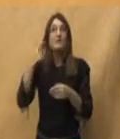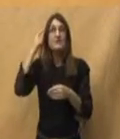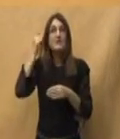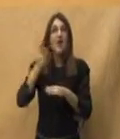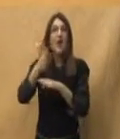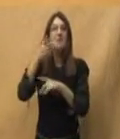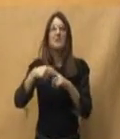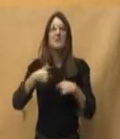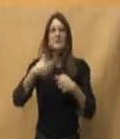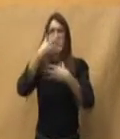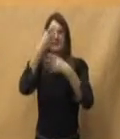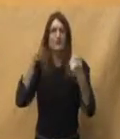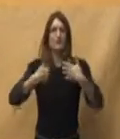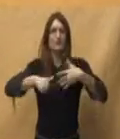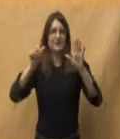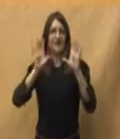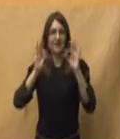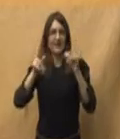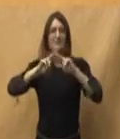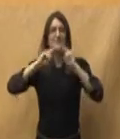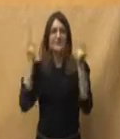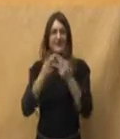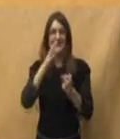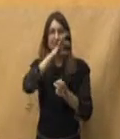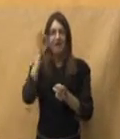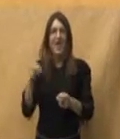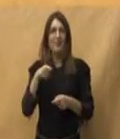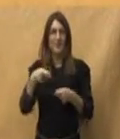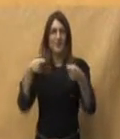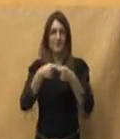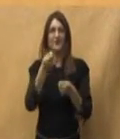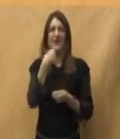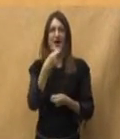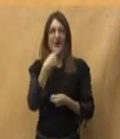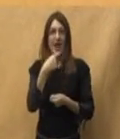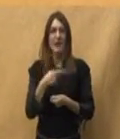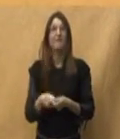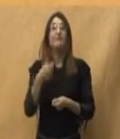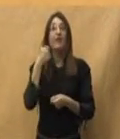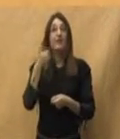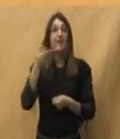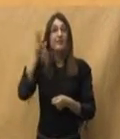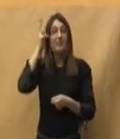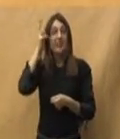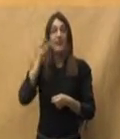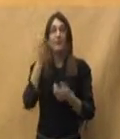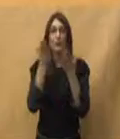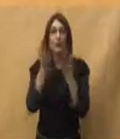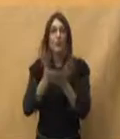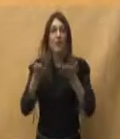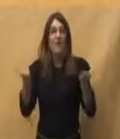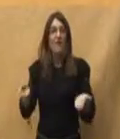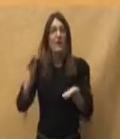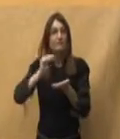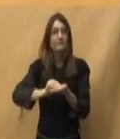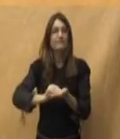zaboravila da je 16.10. dan Svjetski dan hrane, a isto tako i u jednom dnevnom listu sam danas naletila